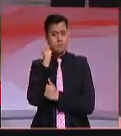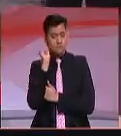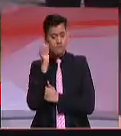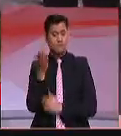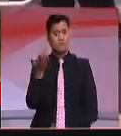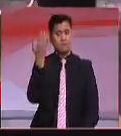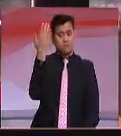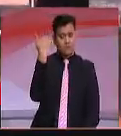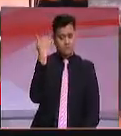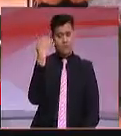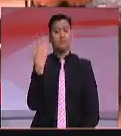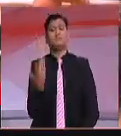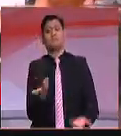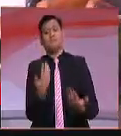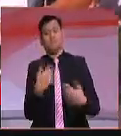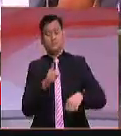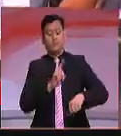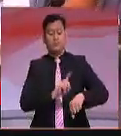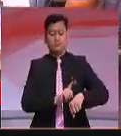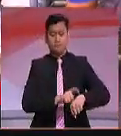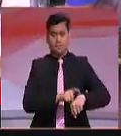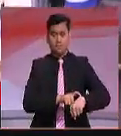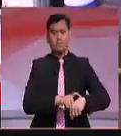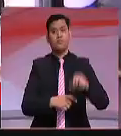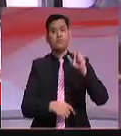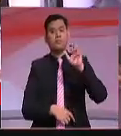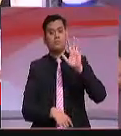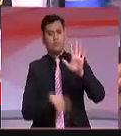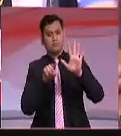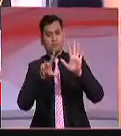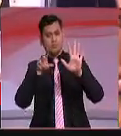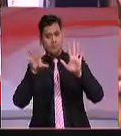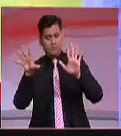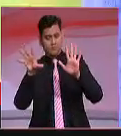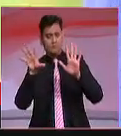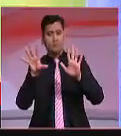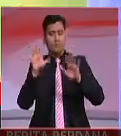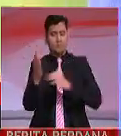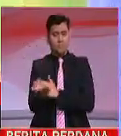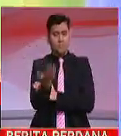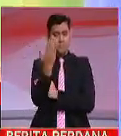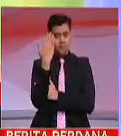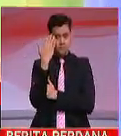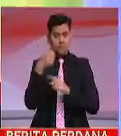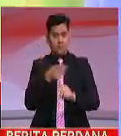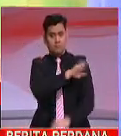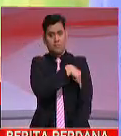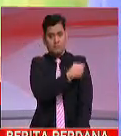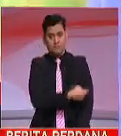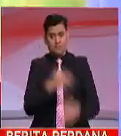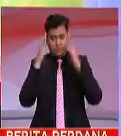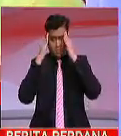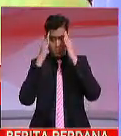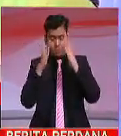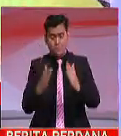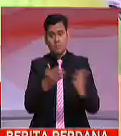di kediamannya di ulu kentrung pada zaman 5 30 menit pagi dari Hospital Raw paham jenazah kemudiannya dibawa ke